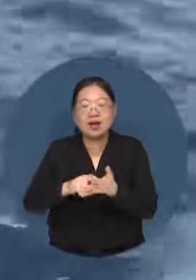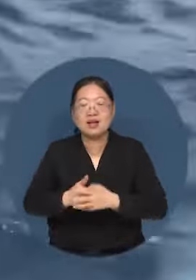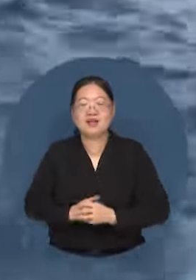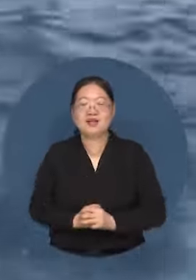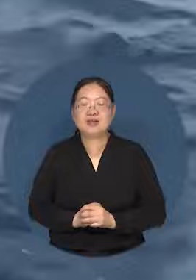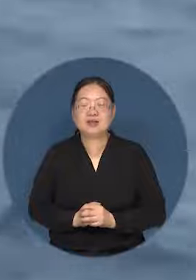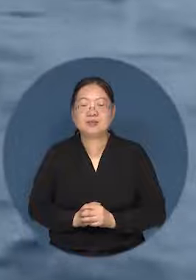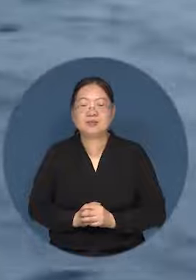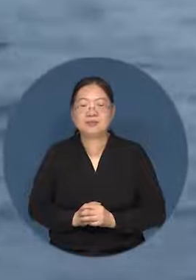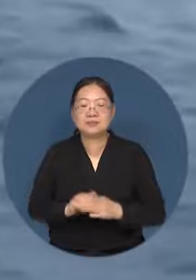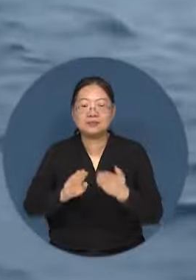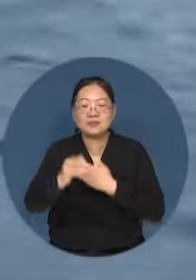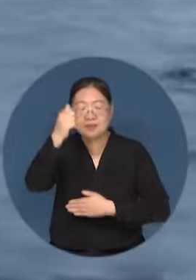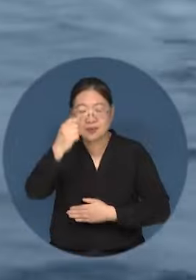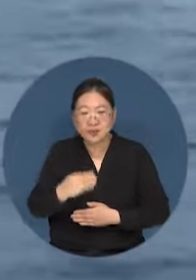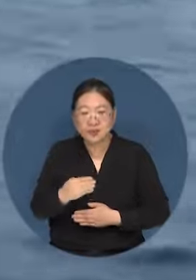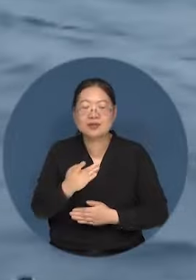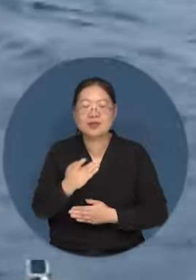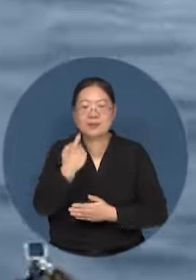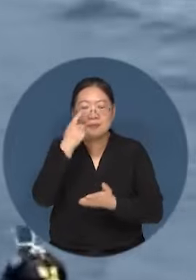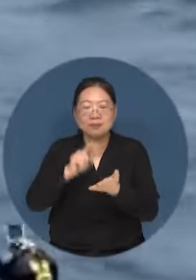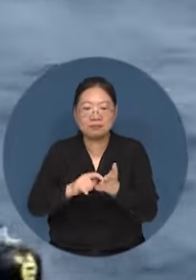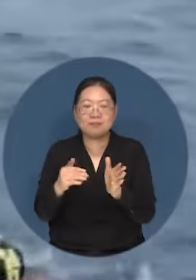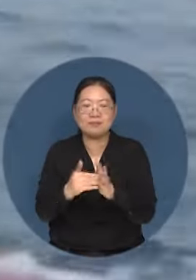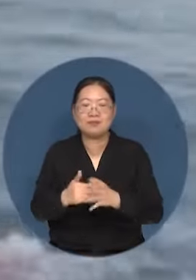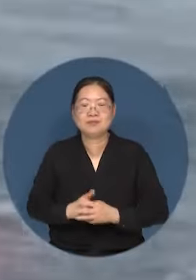예. 그 이후로도 몇 차례가 있었고